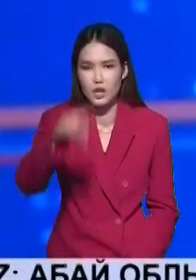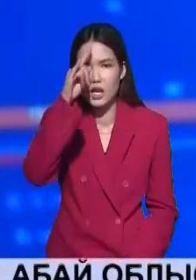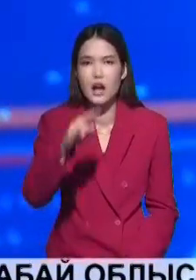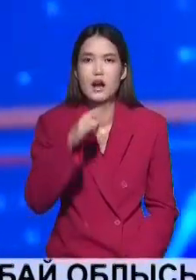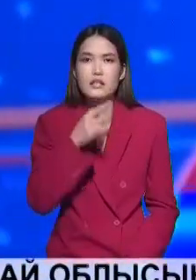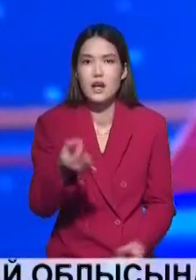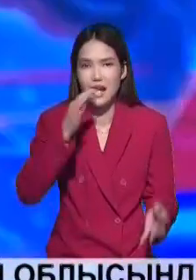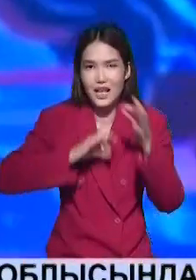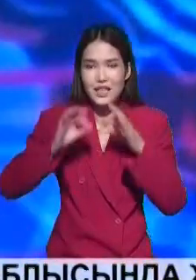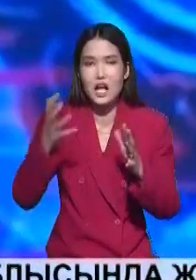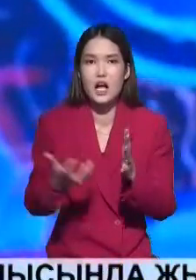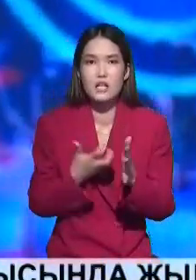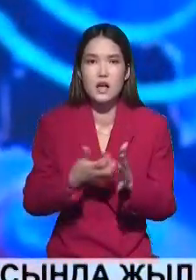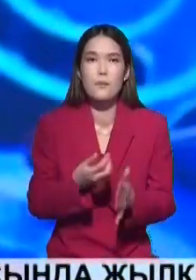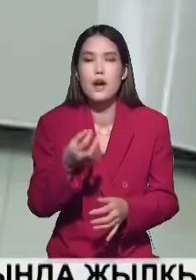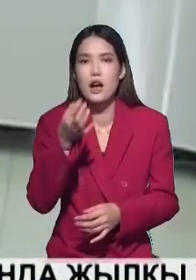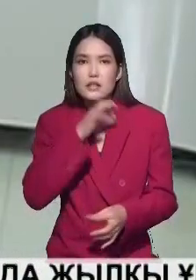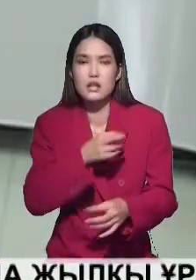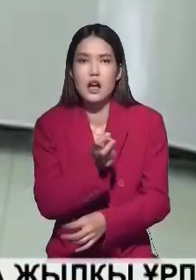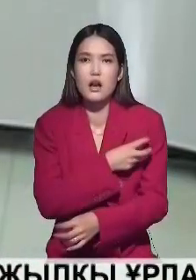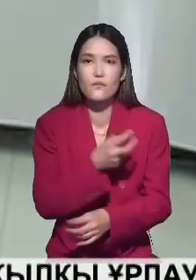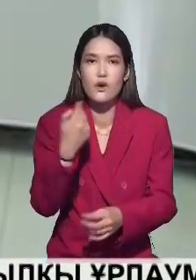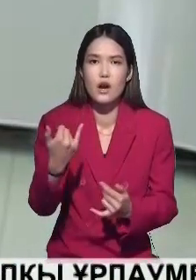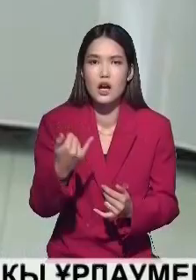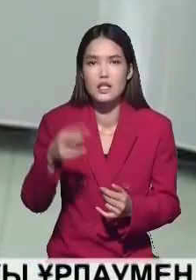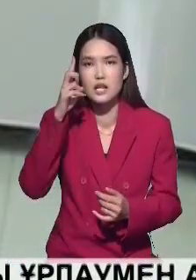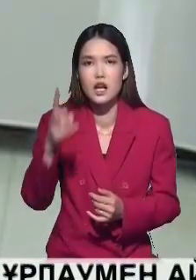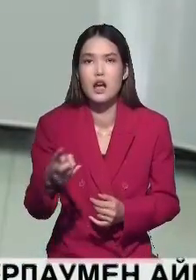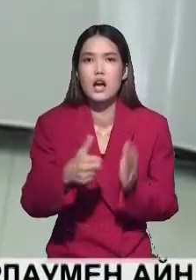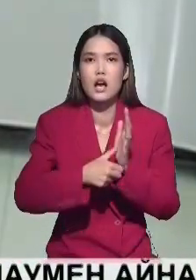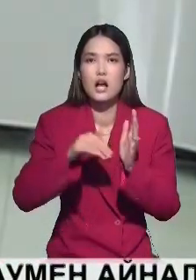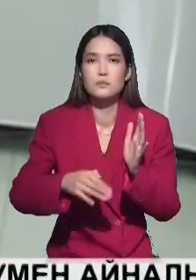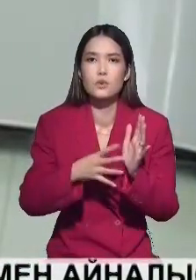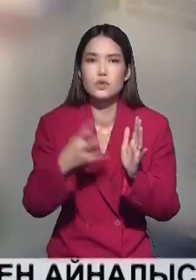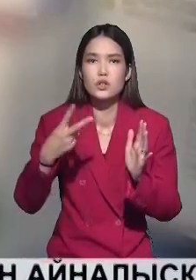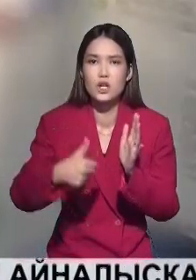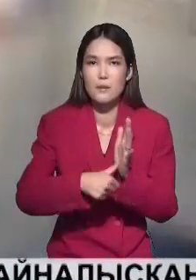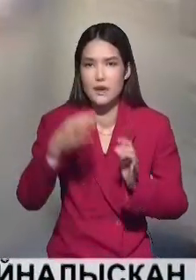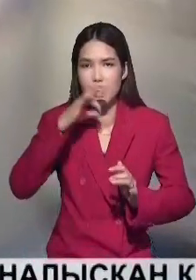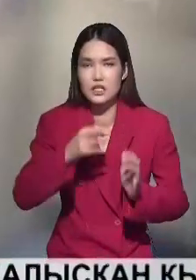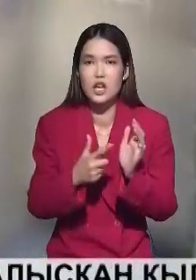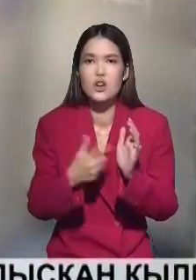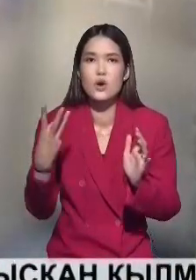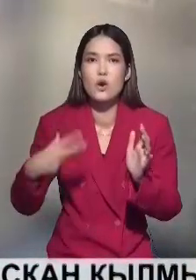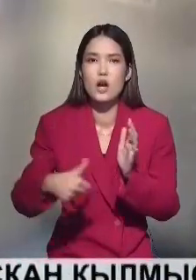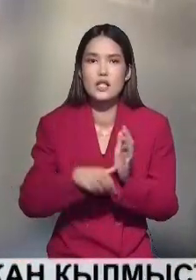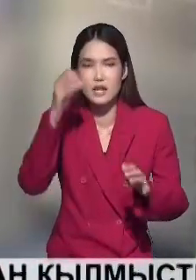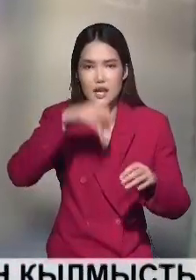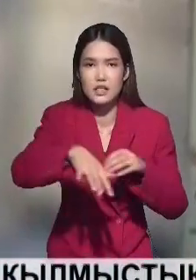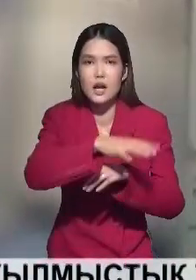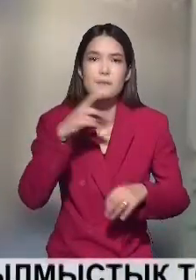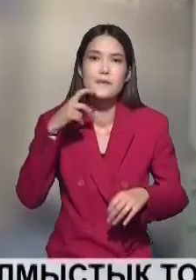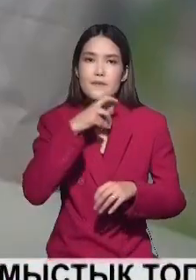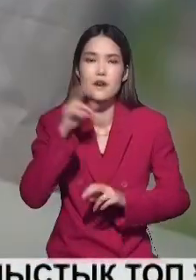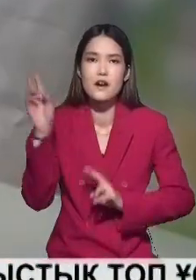Қазақстанда дәрі-дәрмек тапшы. Фармацевттер қазір елдегі 6926 дәрінің небәрі 736-сы Еуразиялық экономикалық